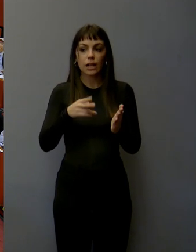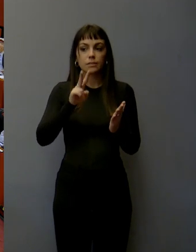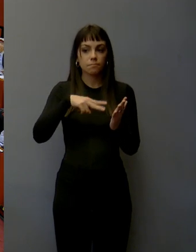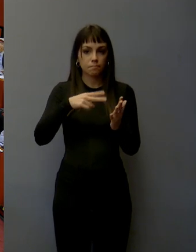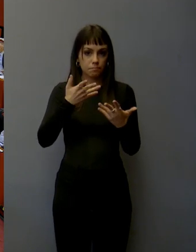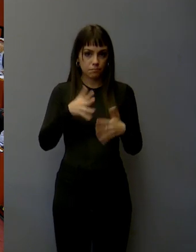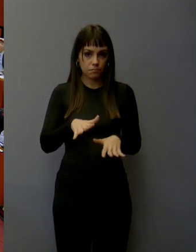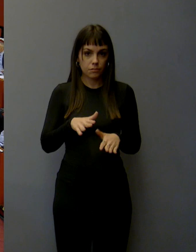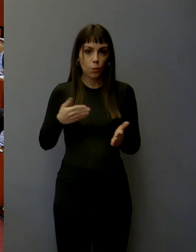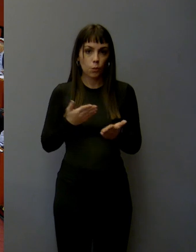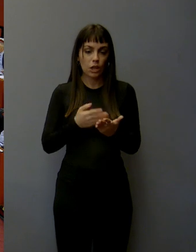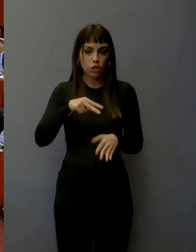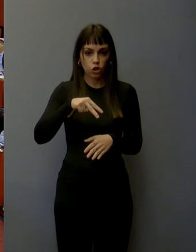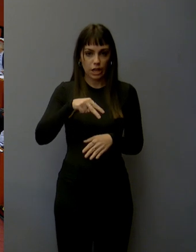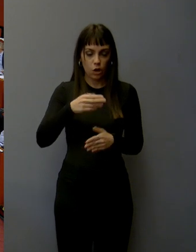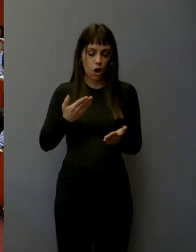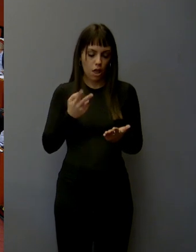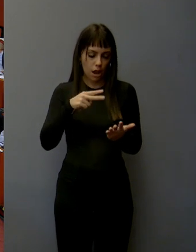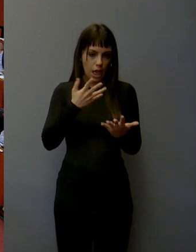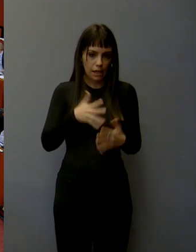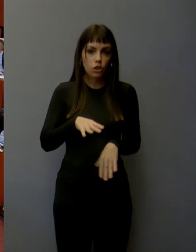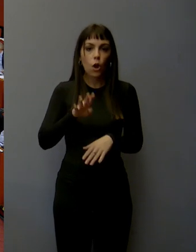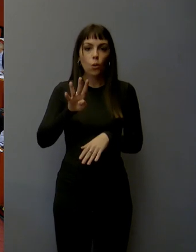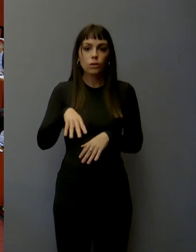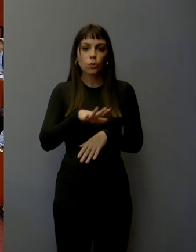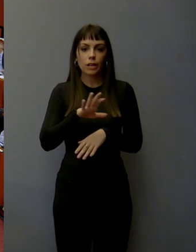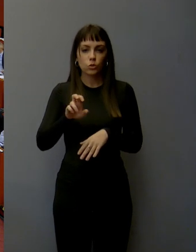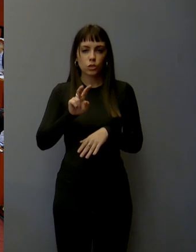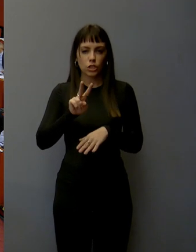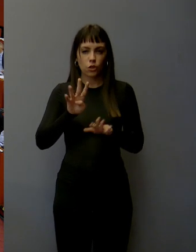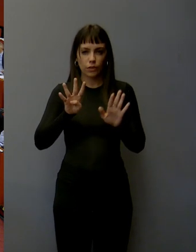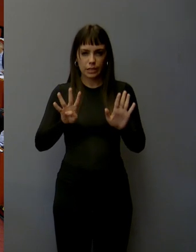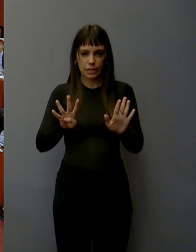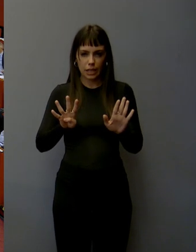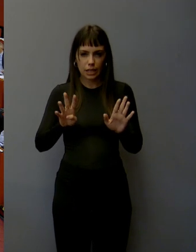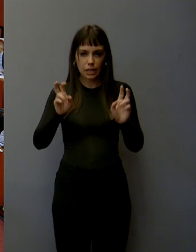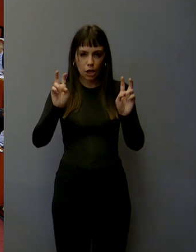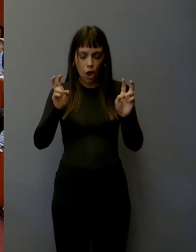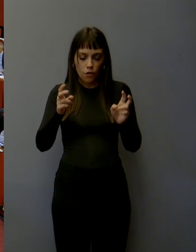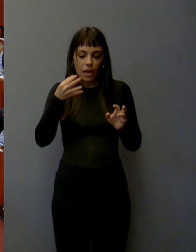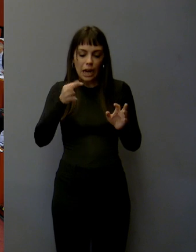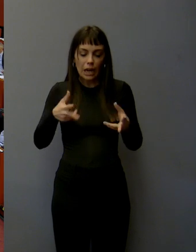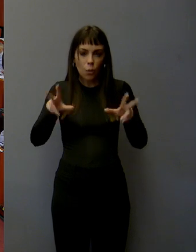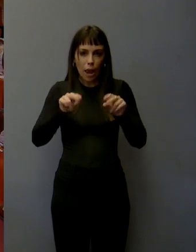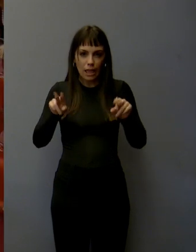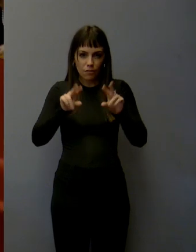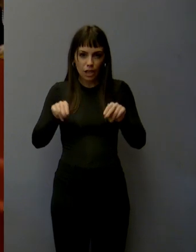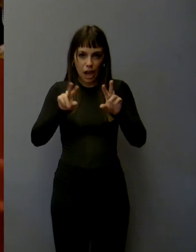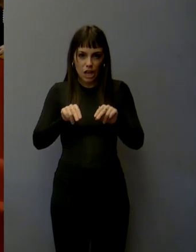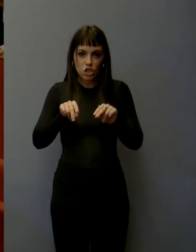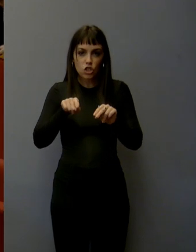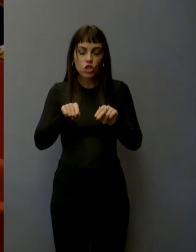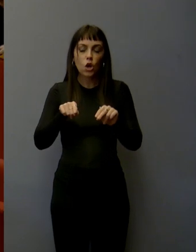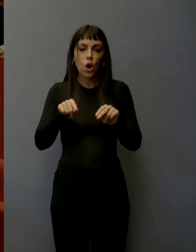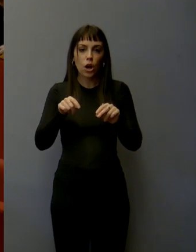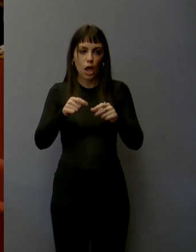letto 4.529 interventi di riqualificazione urbana i pilloni lo do per